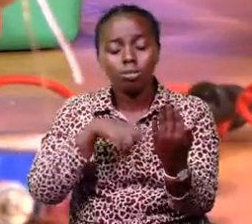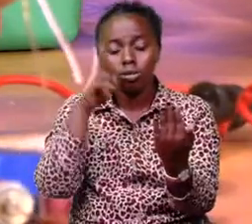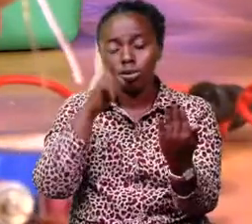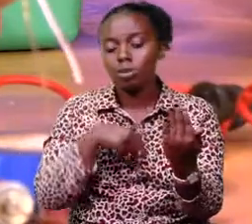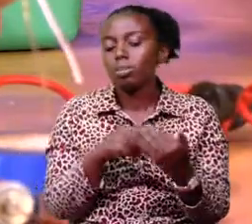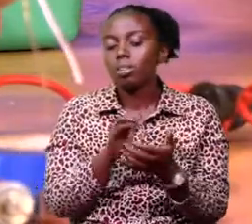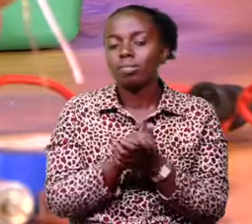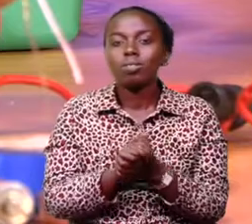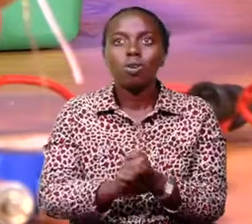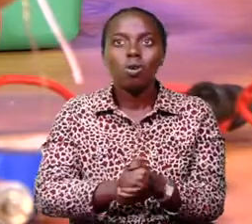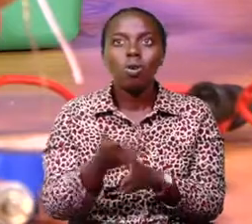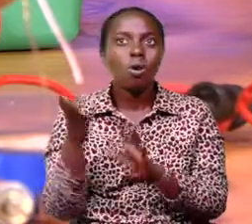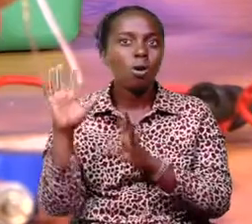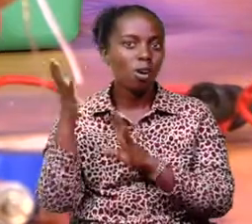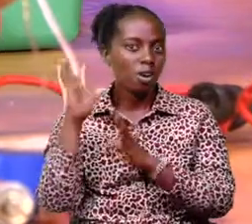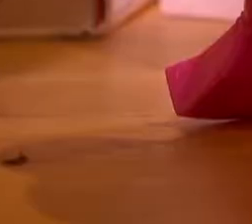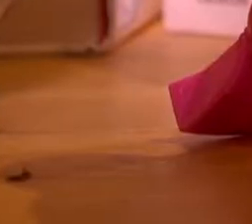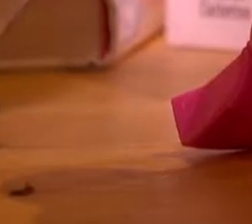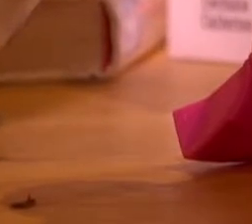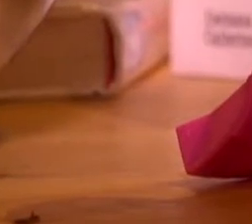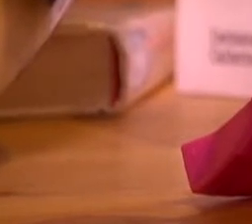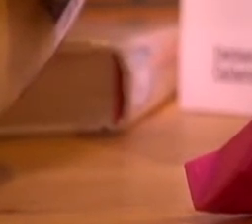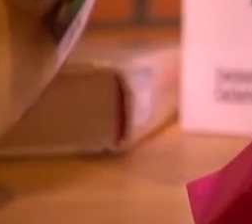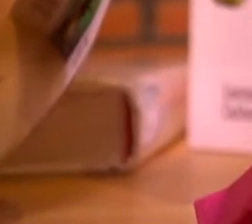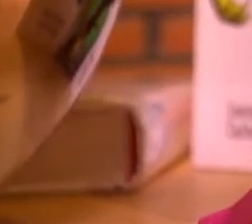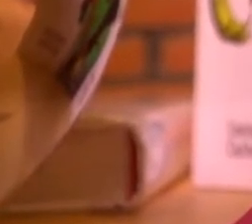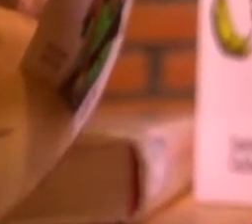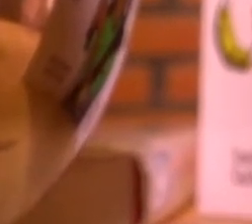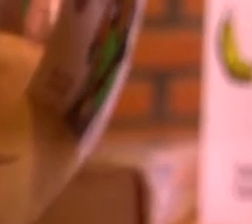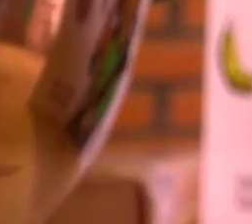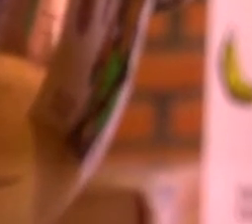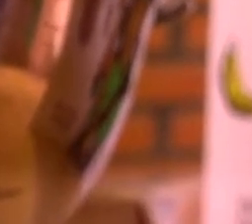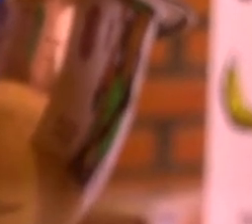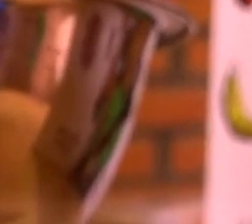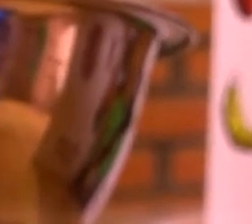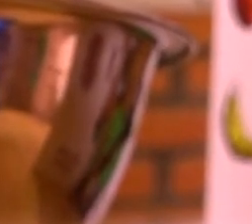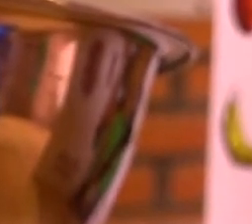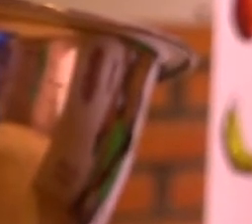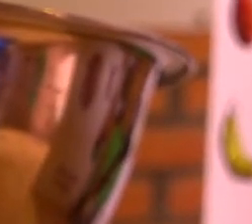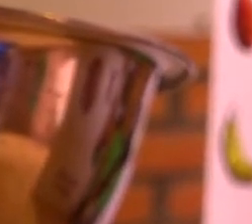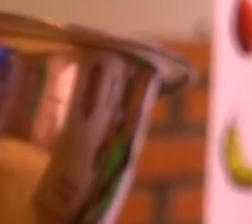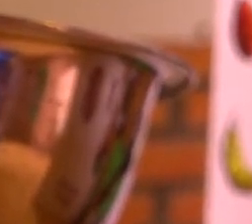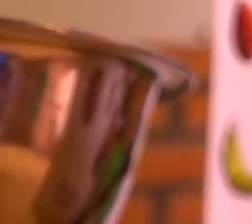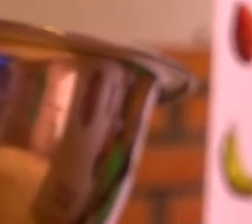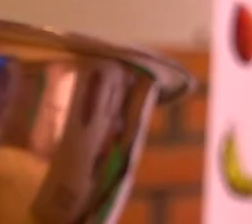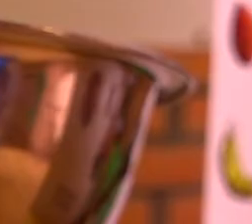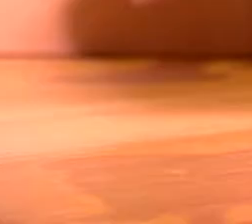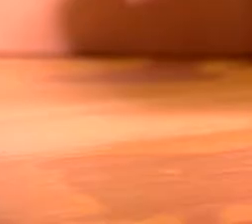Whoa!